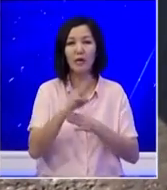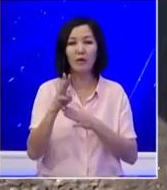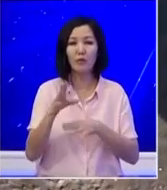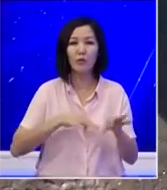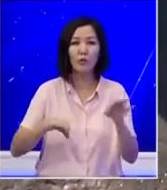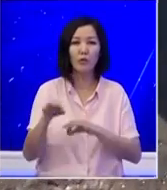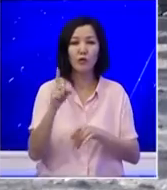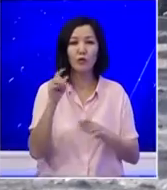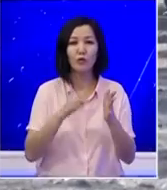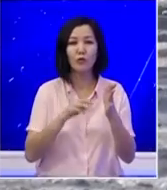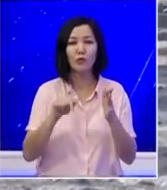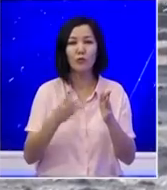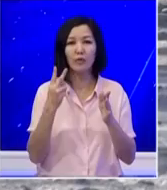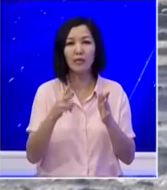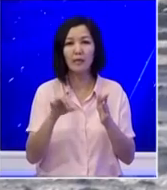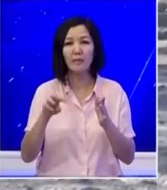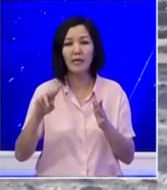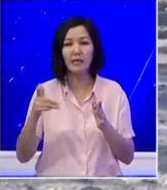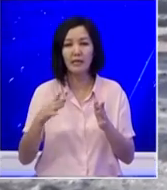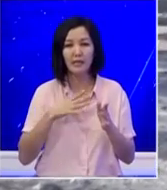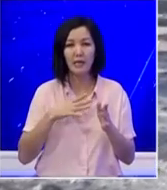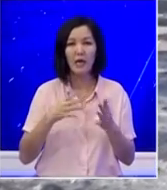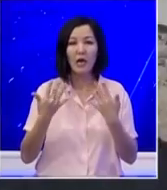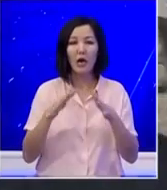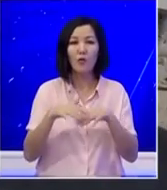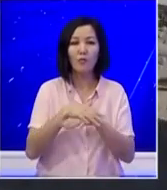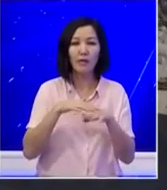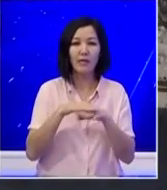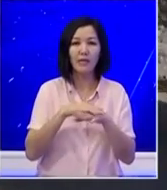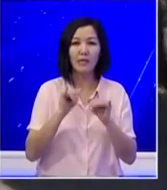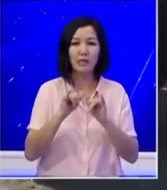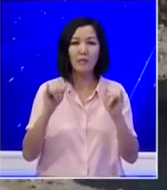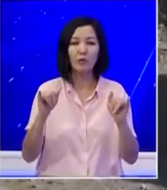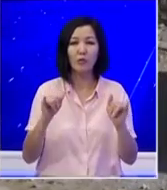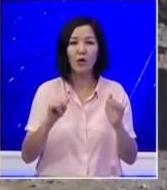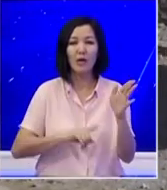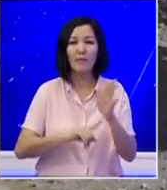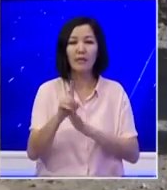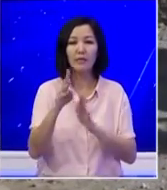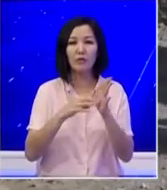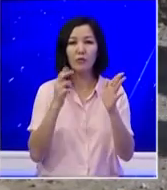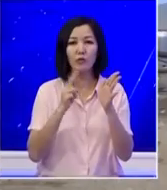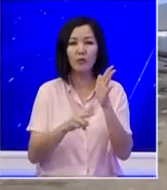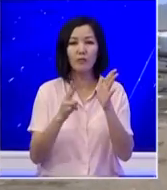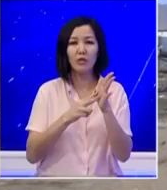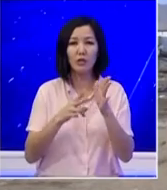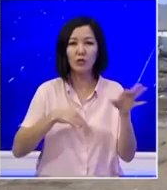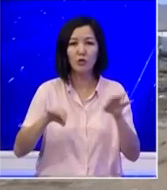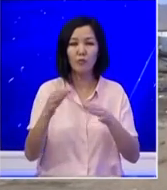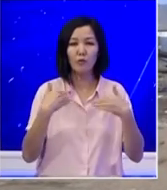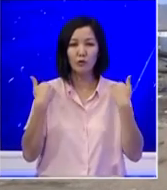картасы 109,2 миллиард теңге. Ауыл елді мекендерді дамытуға бастапқыда 977 жоба